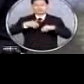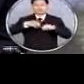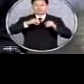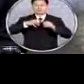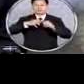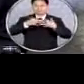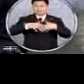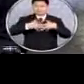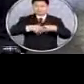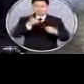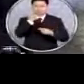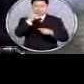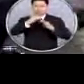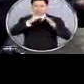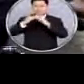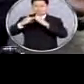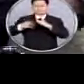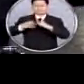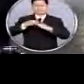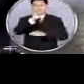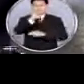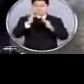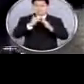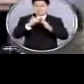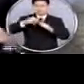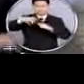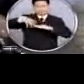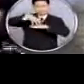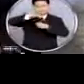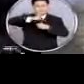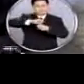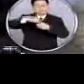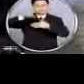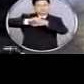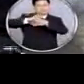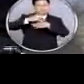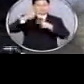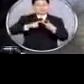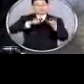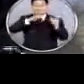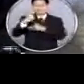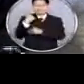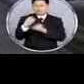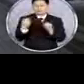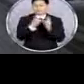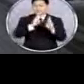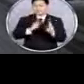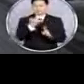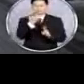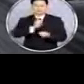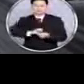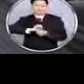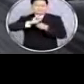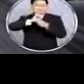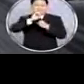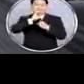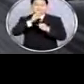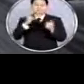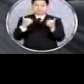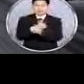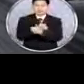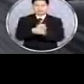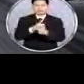屋顶100万座，100万间屋顶阳光，然后呢再用风力发电，这样子呢能够提高替代能